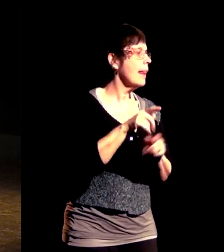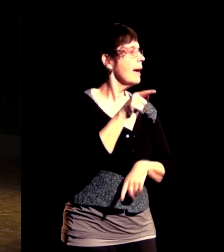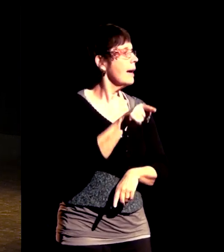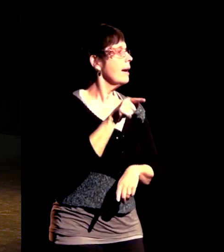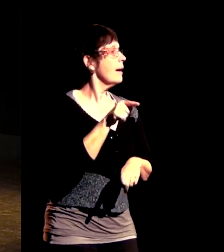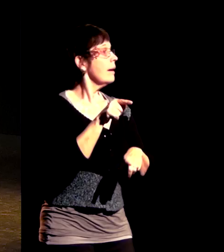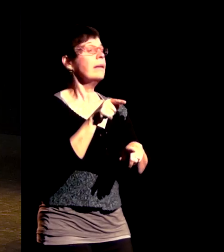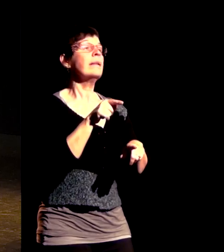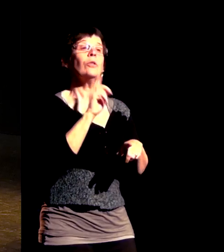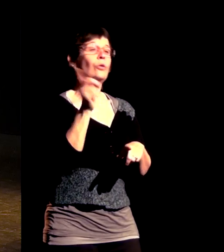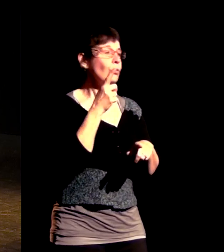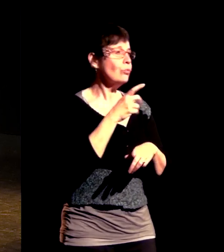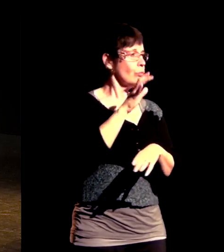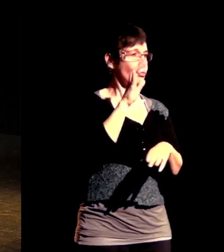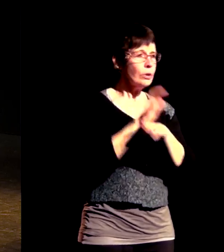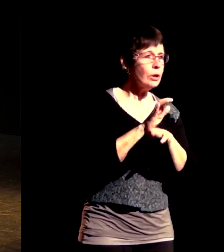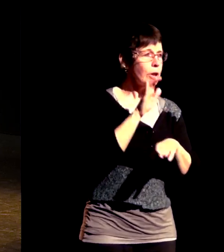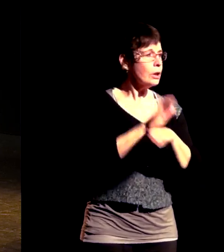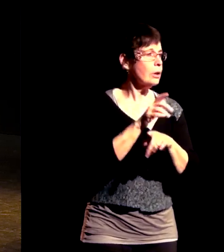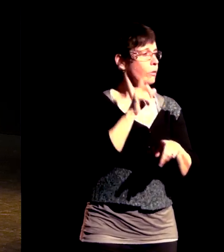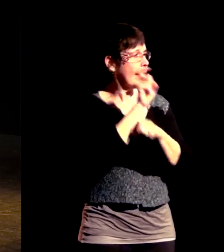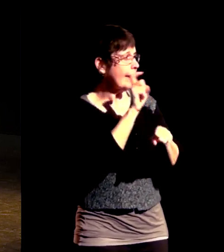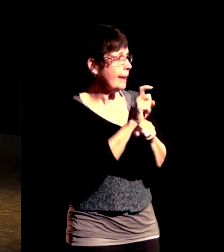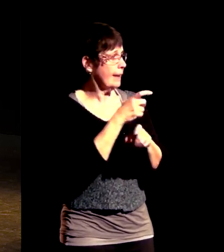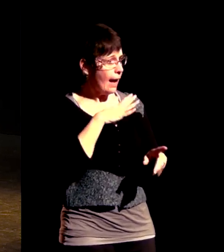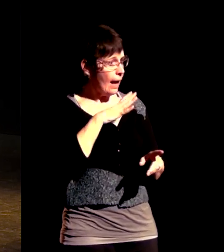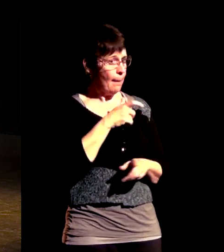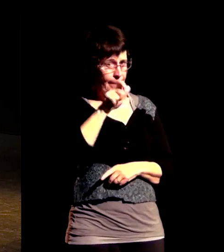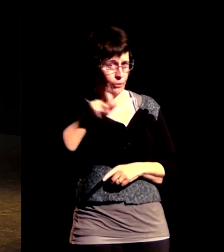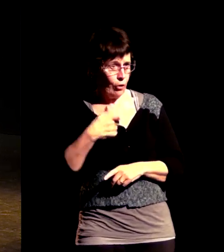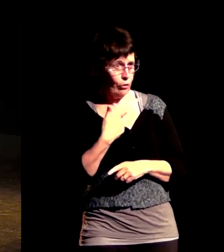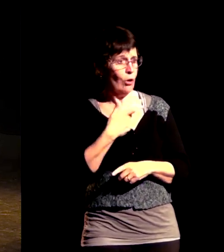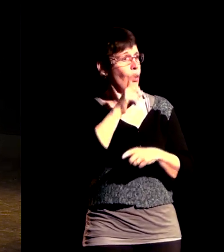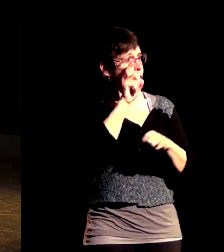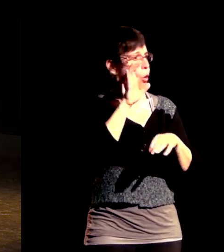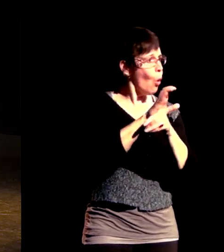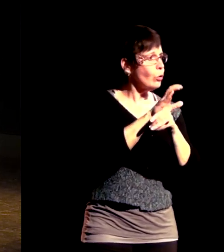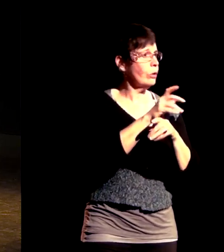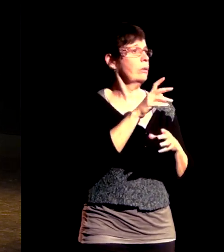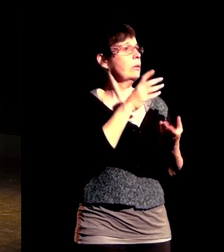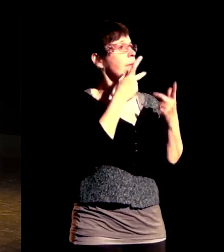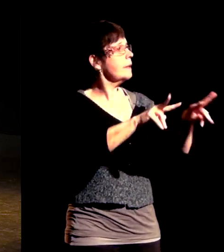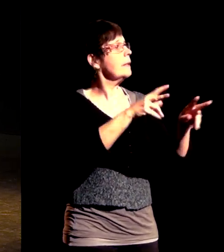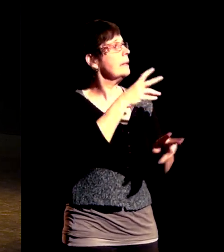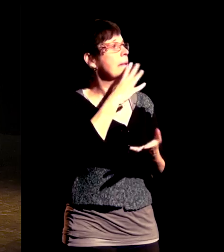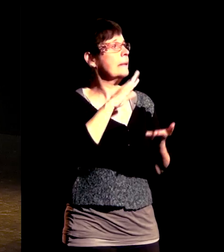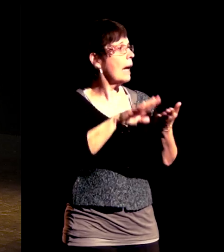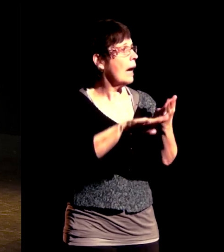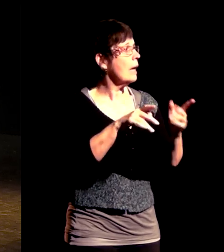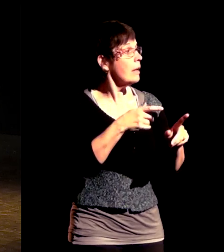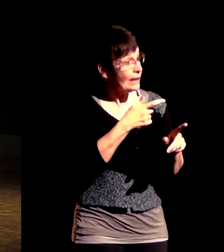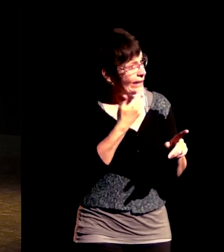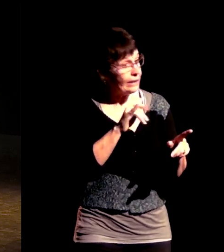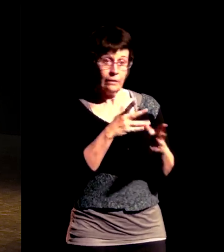« vous êtes antisémite », il y a eu des condamnations pour des gens qui ont condamné Israël, c'est que l'État considère que le simple fait d'être juif fait qu'on est